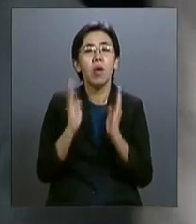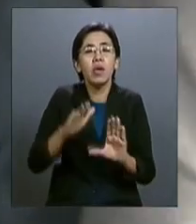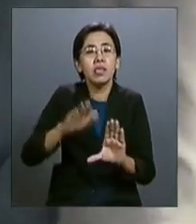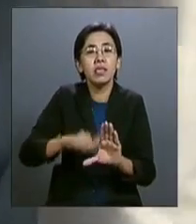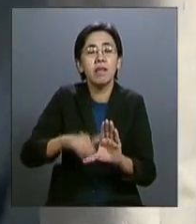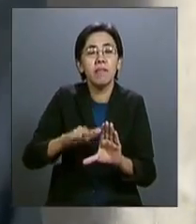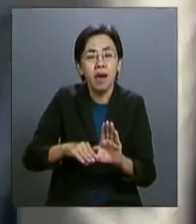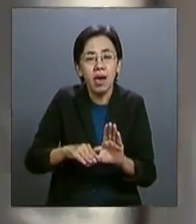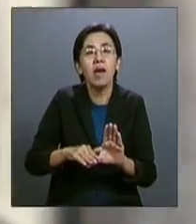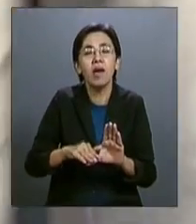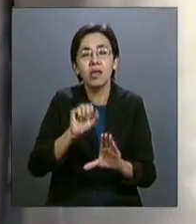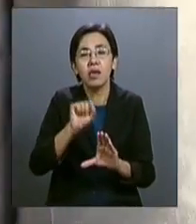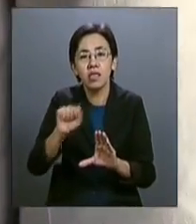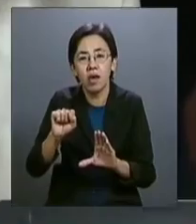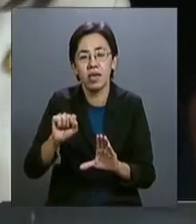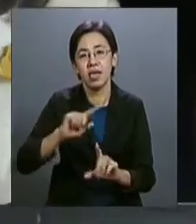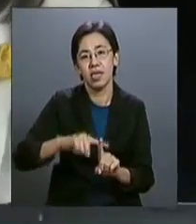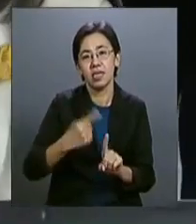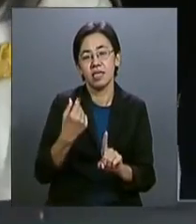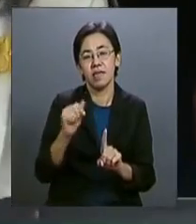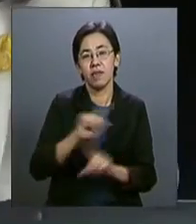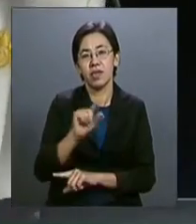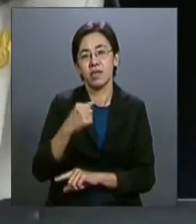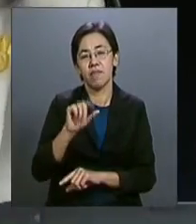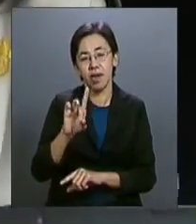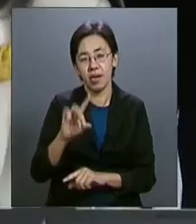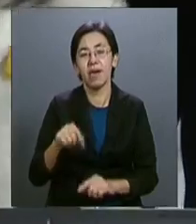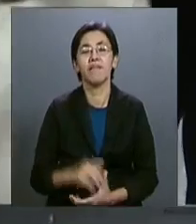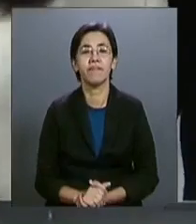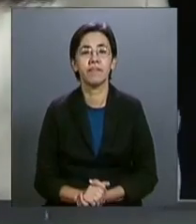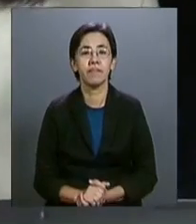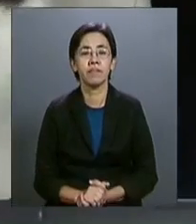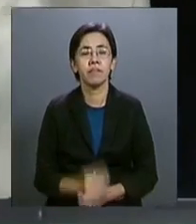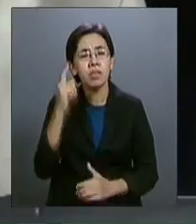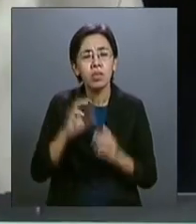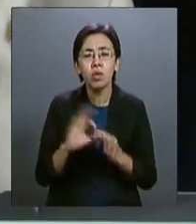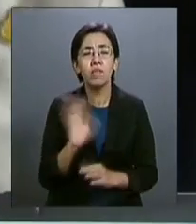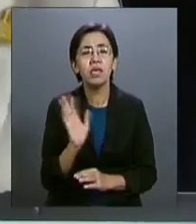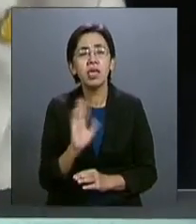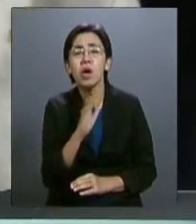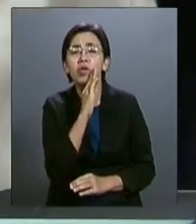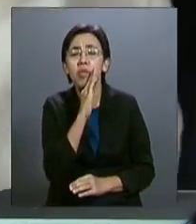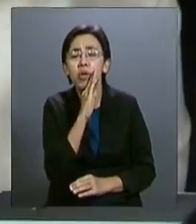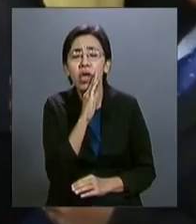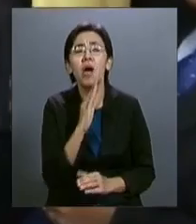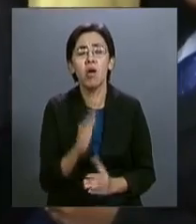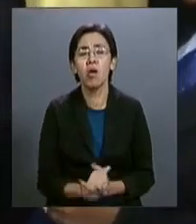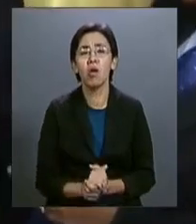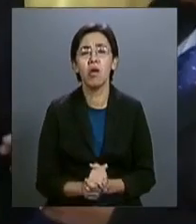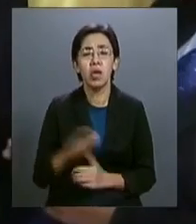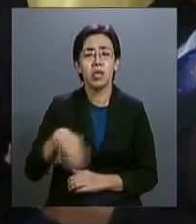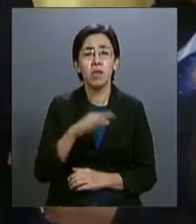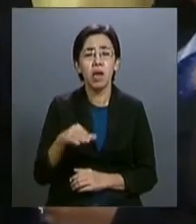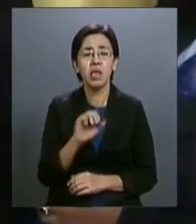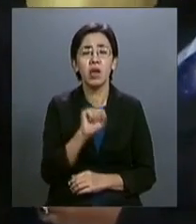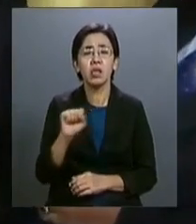เลือกตั้งในวันที่18พฤศจิกายนนี้ที่โรงแรมแชงกีล่าและไม่กังวลว่าแม้พรรคอื่นจะประกาศตัวเลขส.ส.ที่290